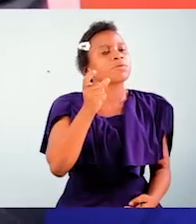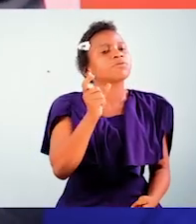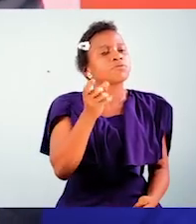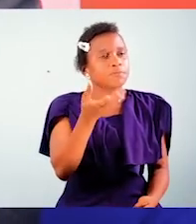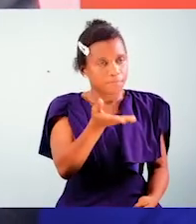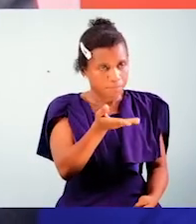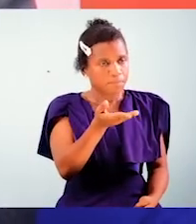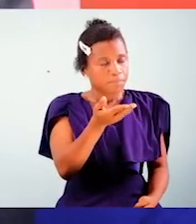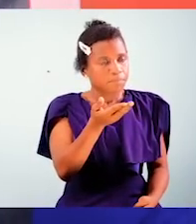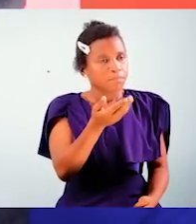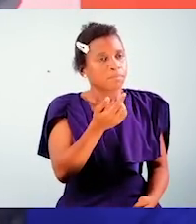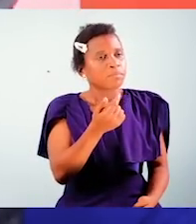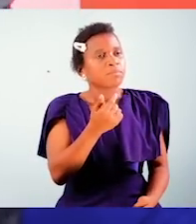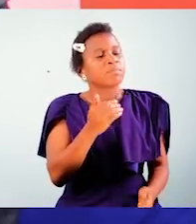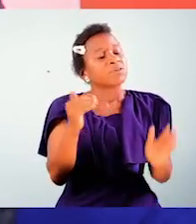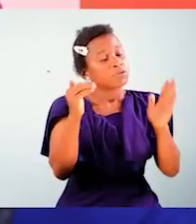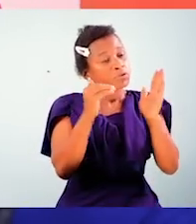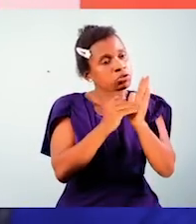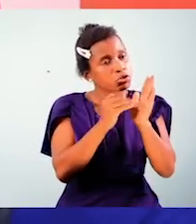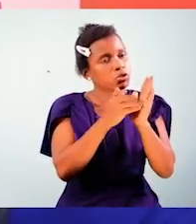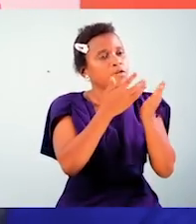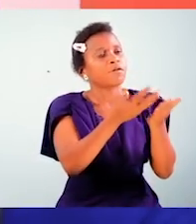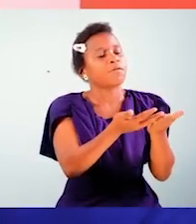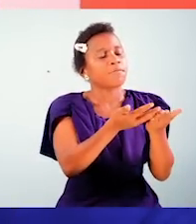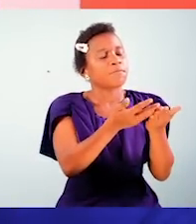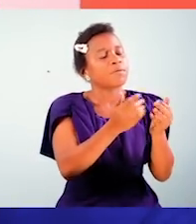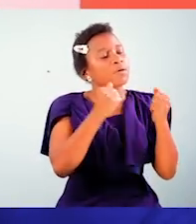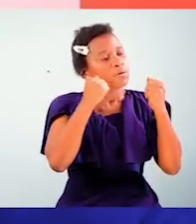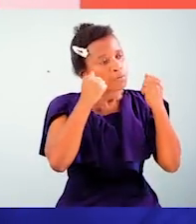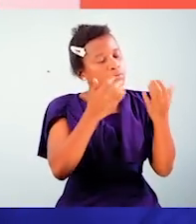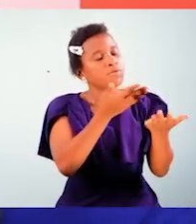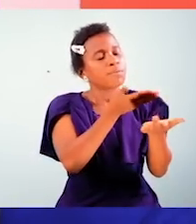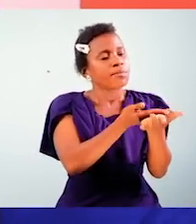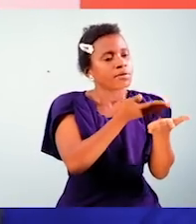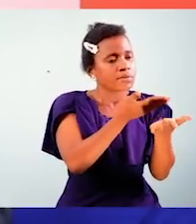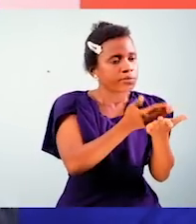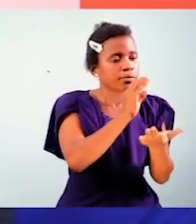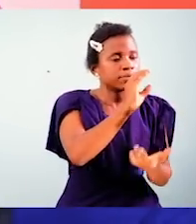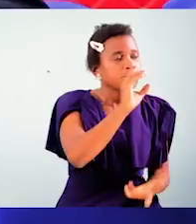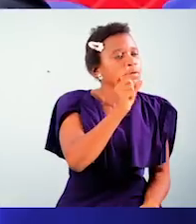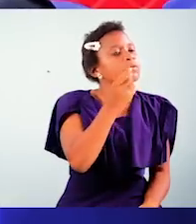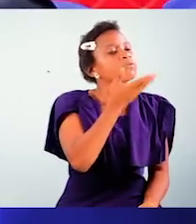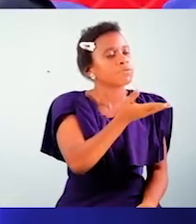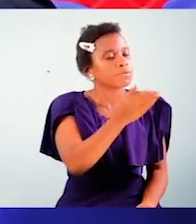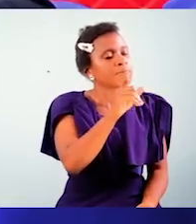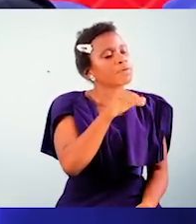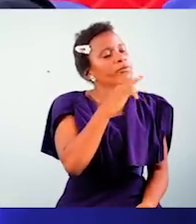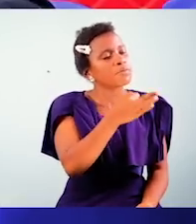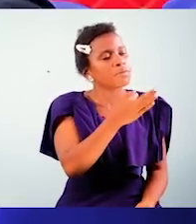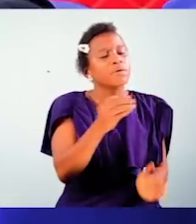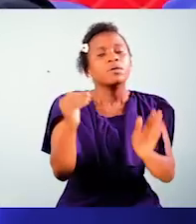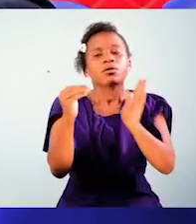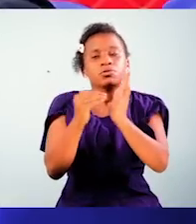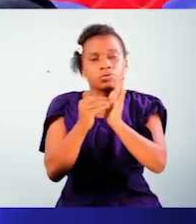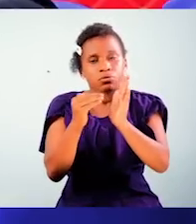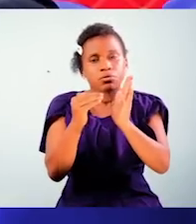tuambie, kisheria nguvu ya mapendekezo ya CAG yapo vipi? Sheria yenyewe, sheria